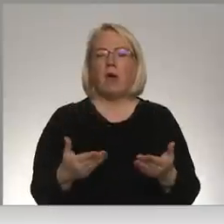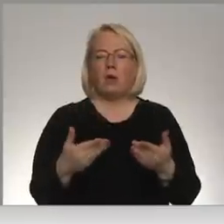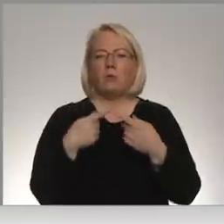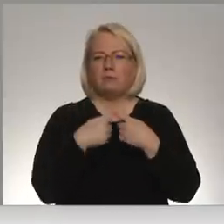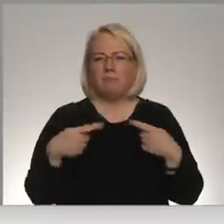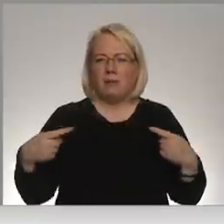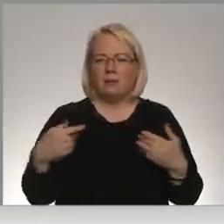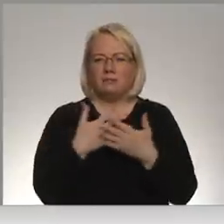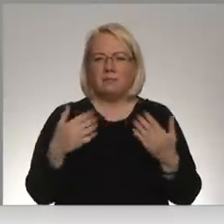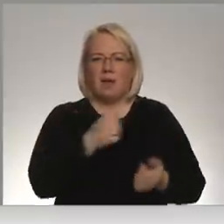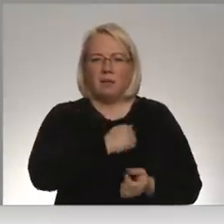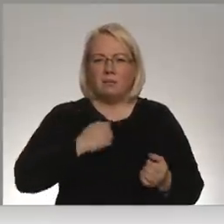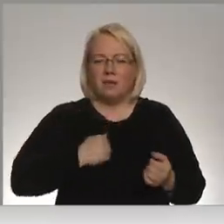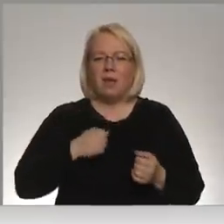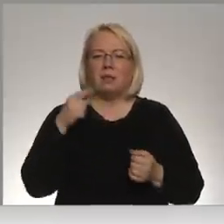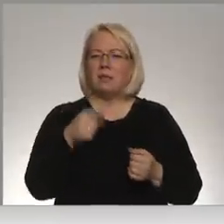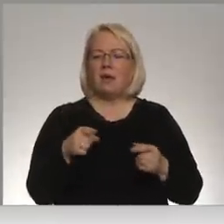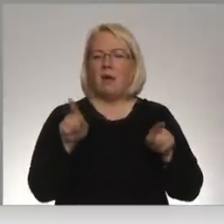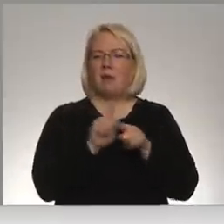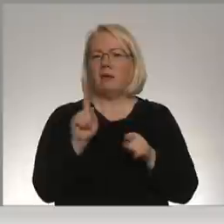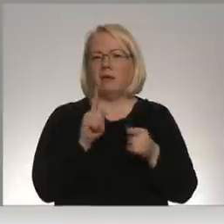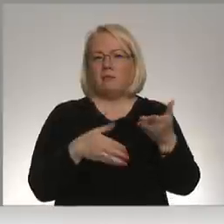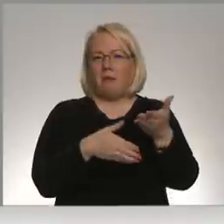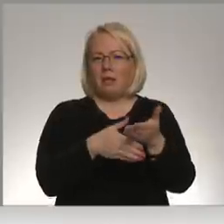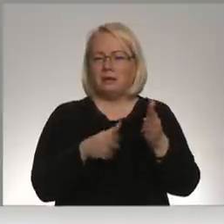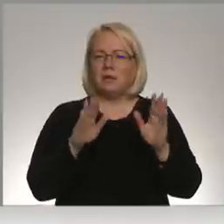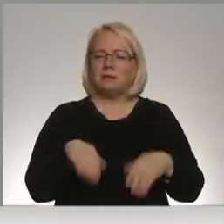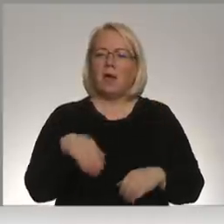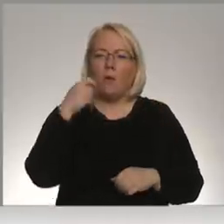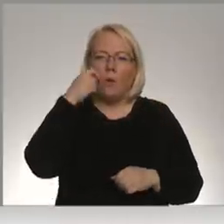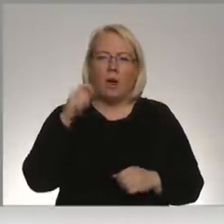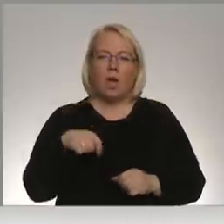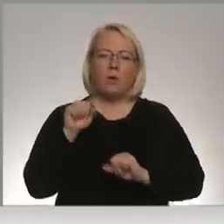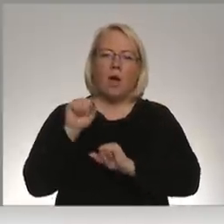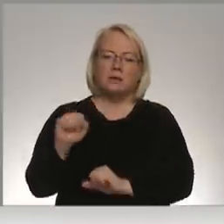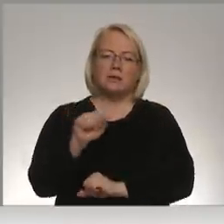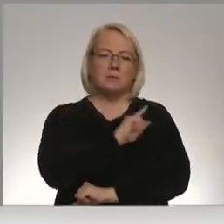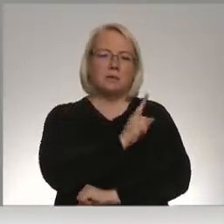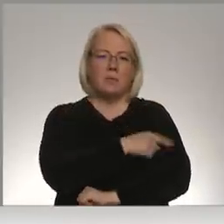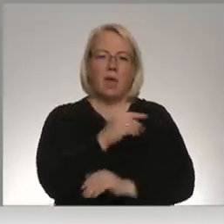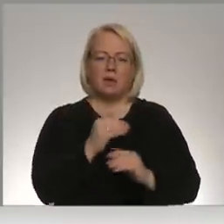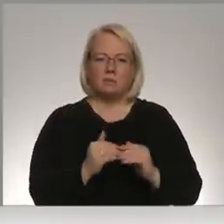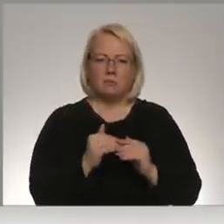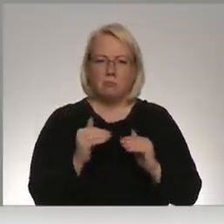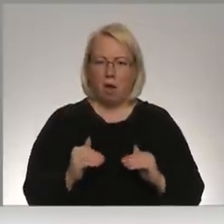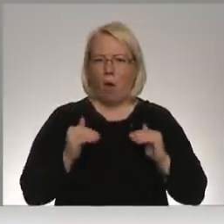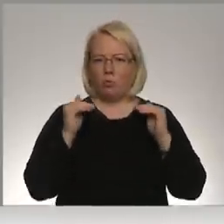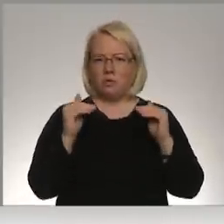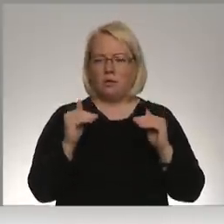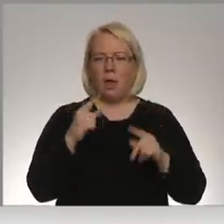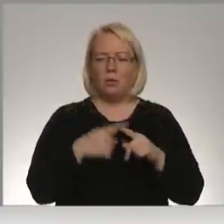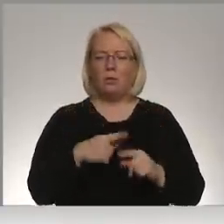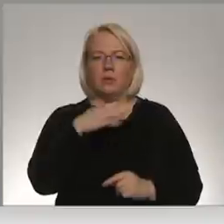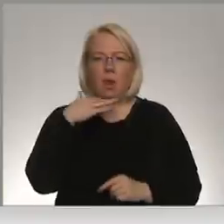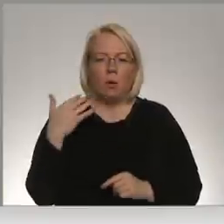ļoti būtisks, un tas, nu, zināmā mērā arī ir palīdzējis, lai šīs Ukraiņu aizsardzības spējas paaugstināt, un daudziem par